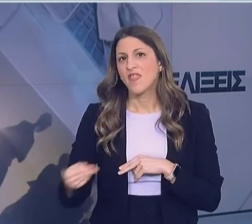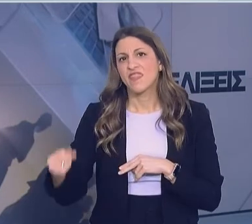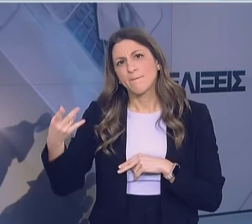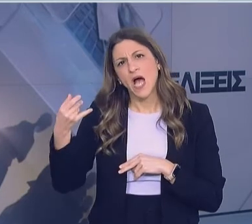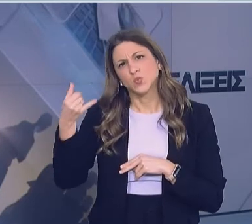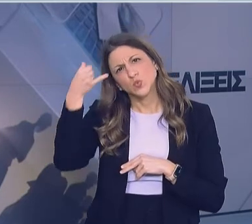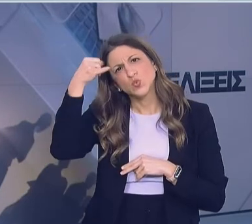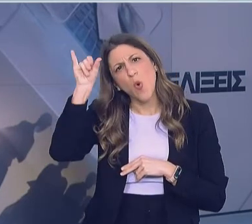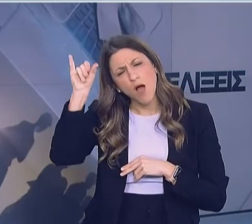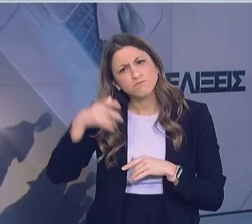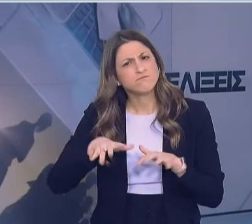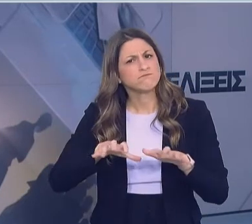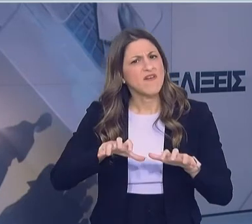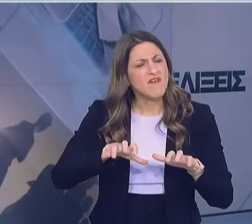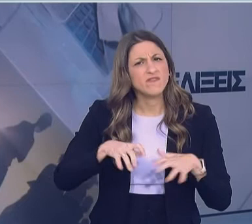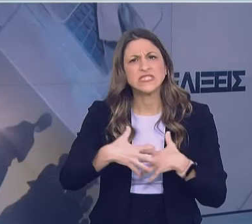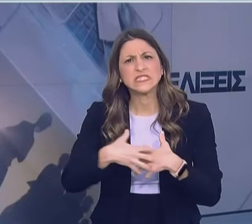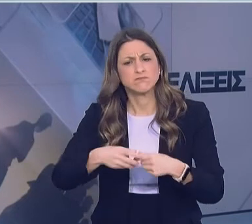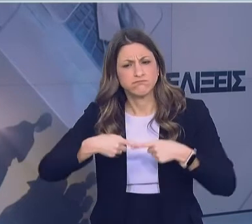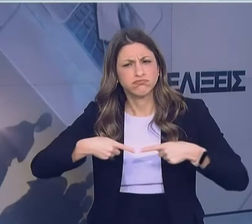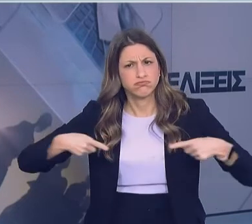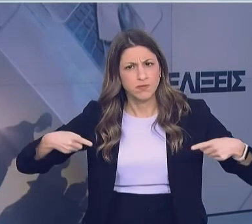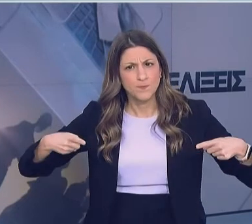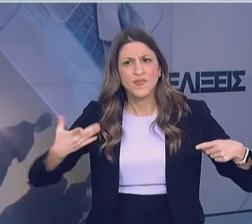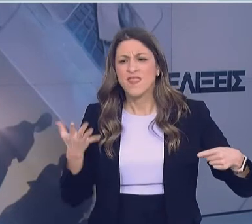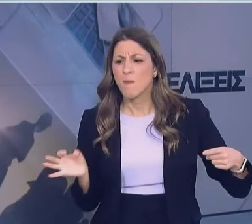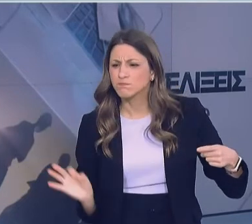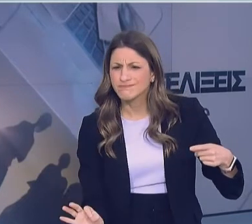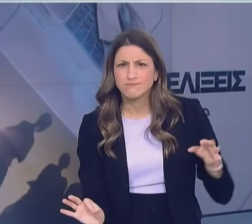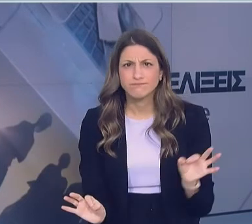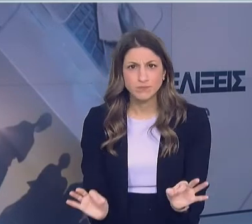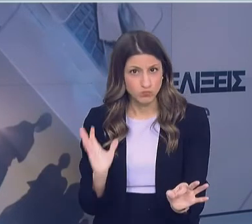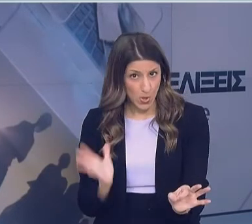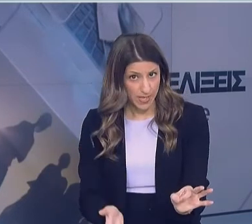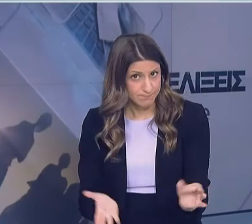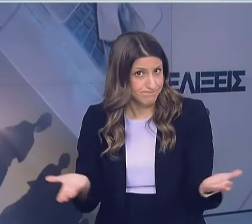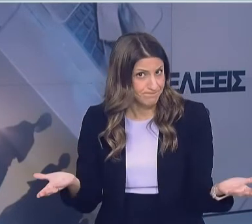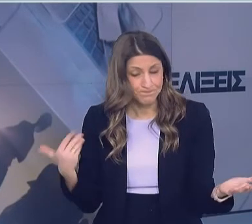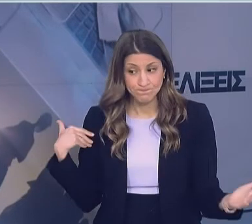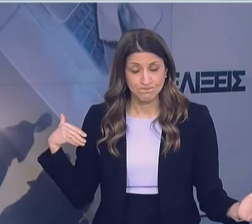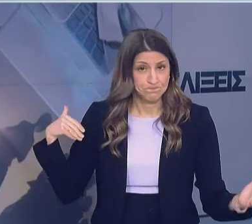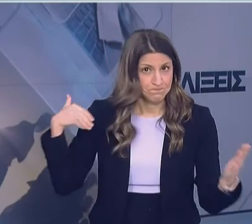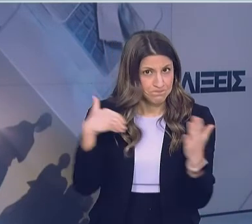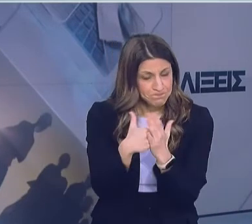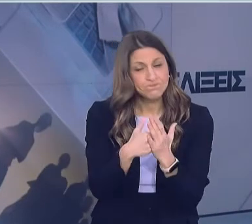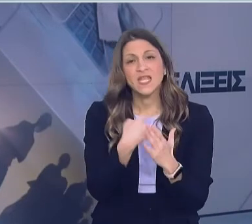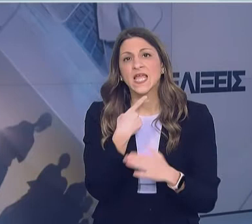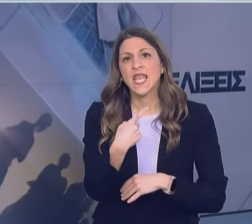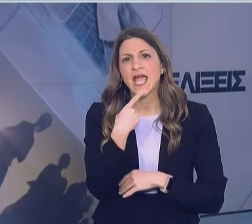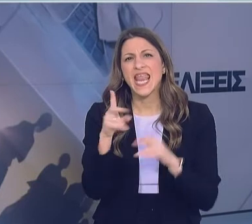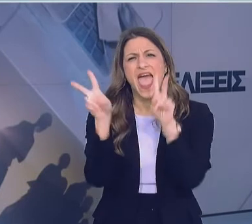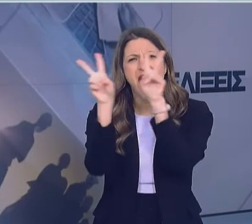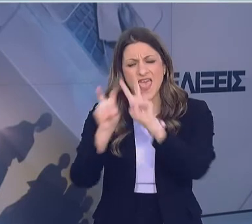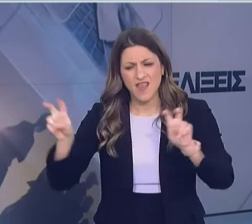συντροφιάς. Πιθανώς είδατε κάποια δημοσιεύματα που αφορούν πιθανή λίμωξη κάποιων από αυτά. Έως σήμερα είχαν αναφερθεί στη